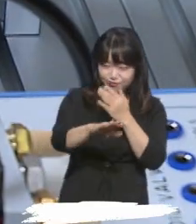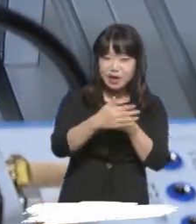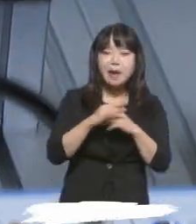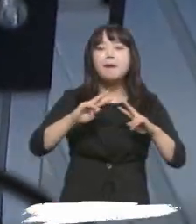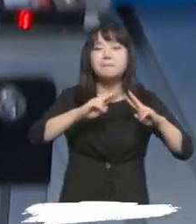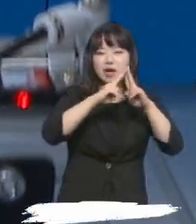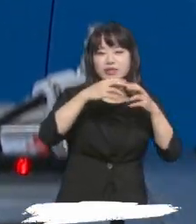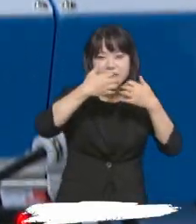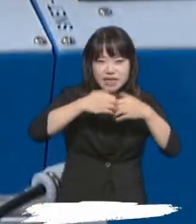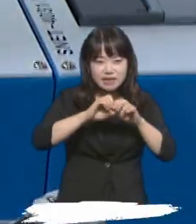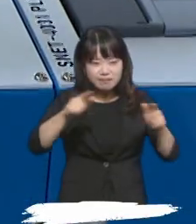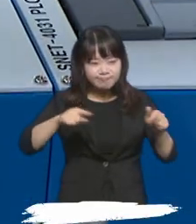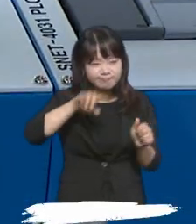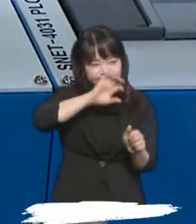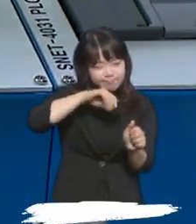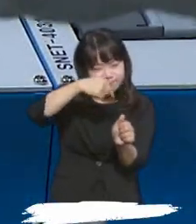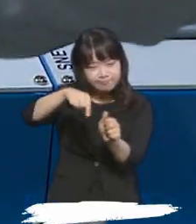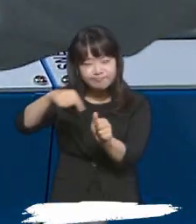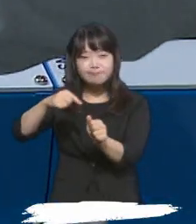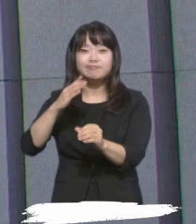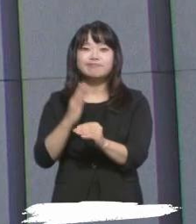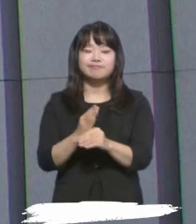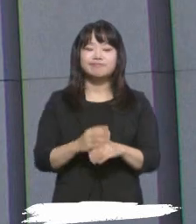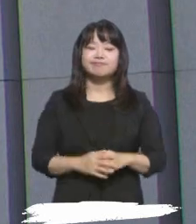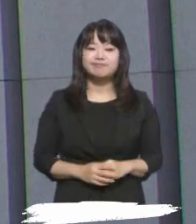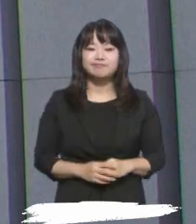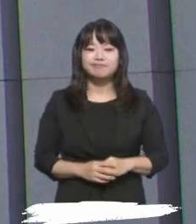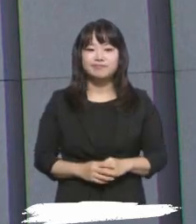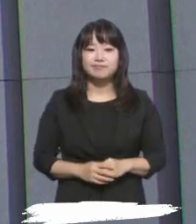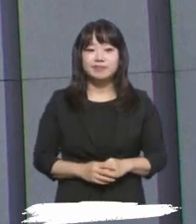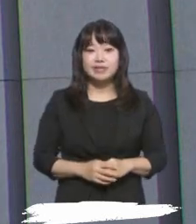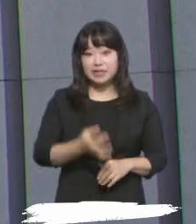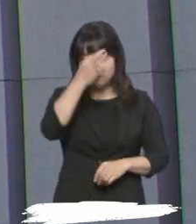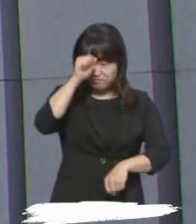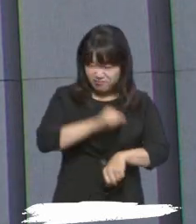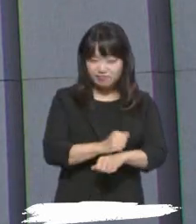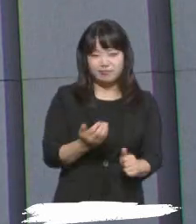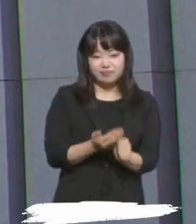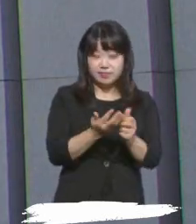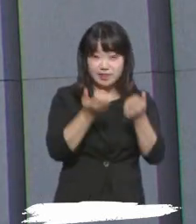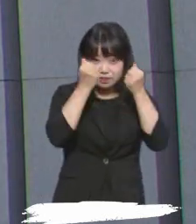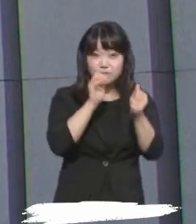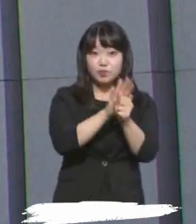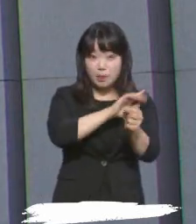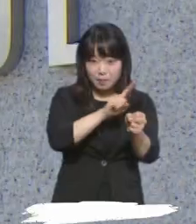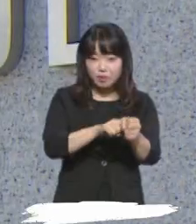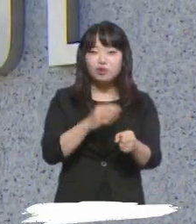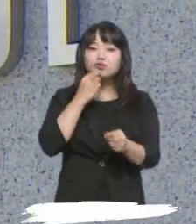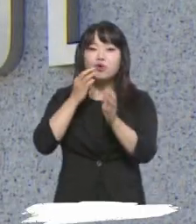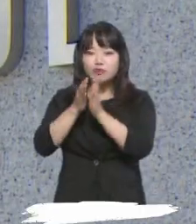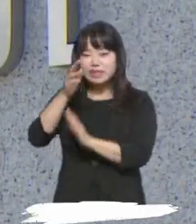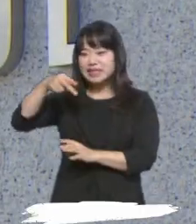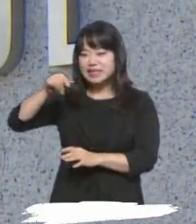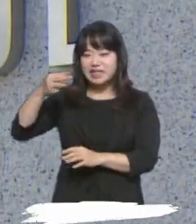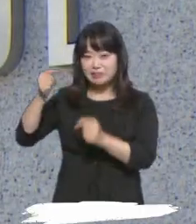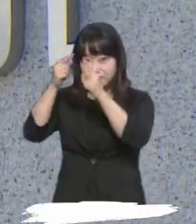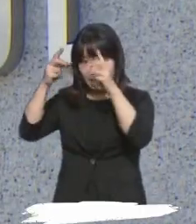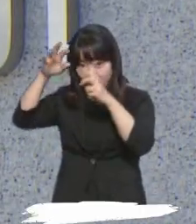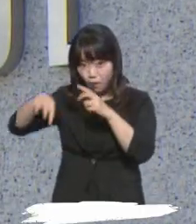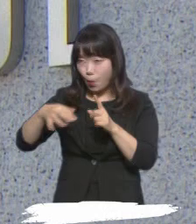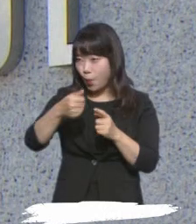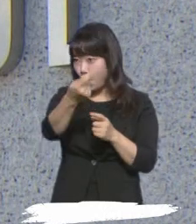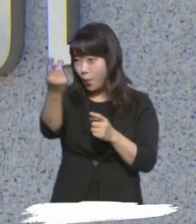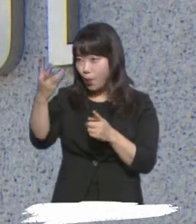설비 보전 기능 교육을 하고 있습니다. 우수 인재 양성을 위해 서울시립대를 비롯한 유수의